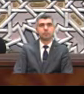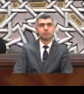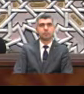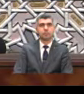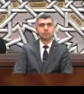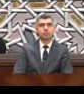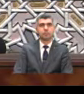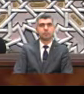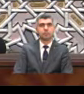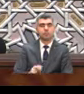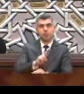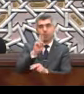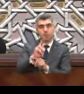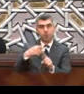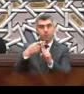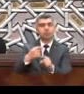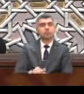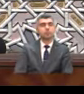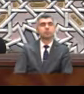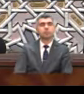التعقيب الإضافي سيد النائب فريق التجمع الدستوري.